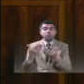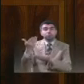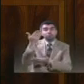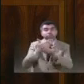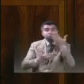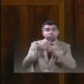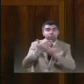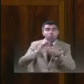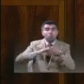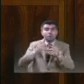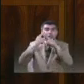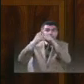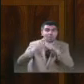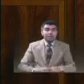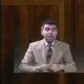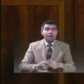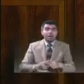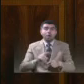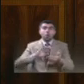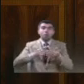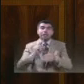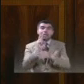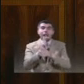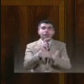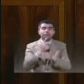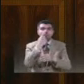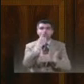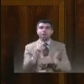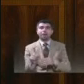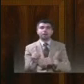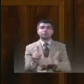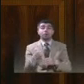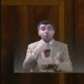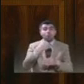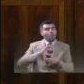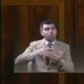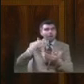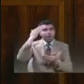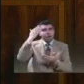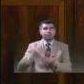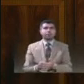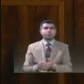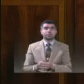اقتصاديتها وماليتها العمومية، وهو معطى لم يعد خافيا على أحد.